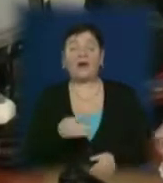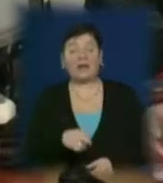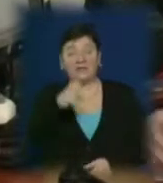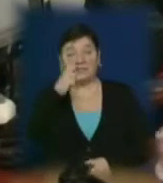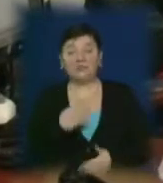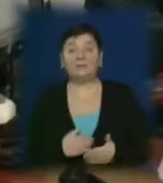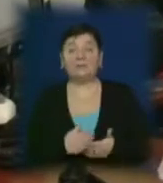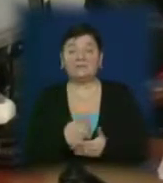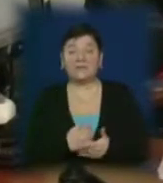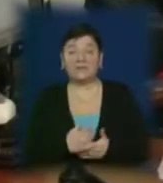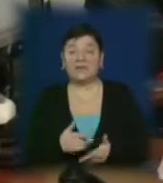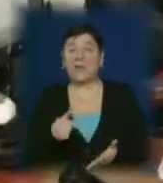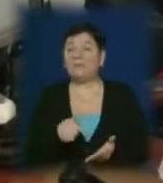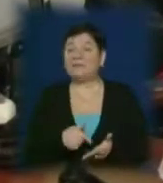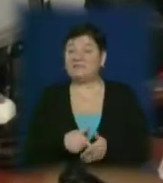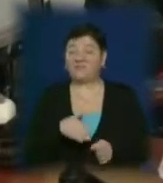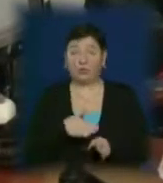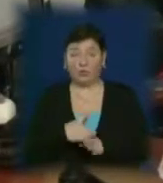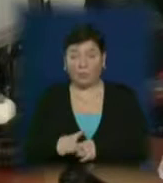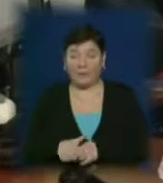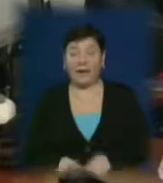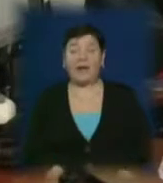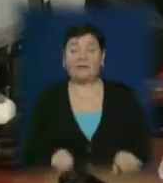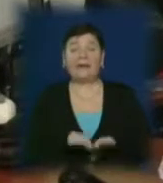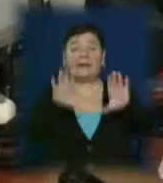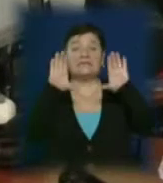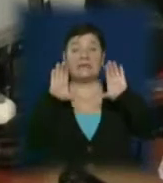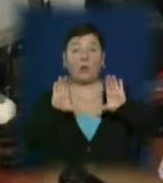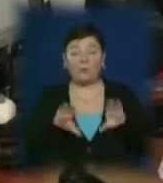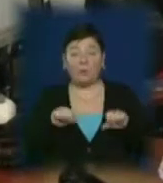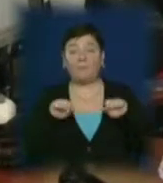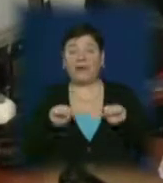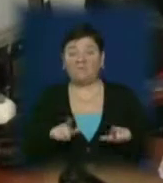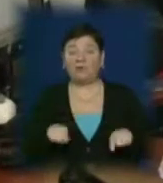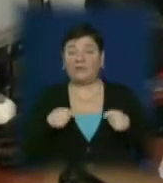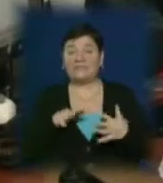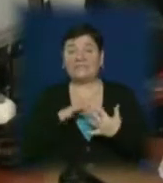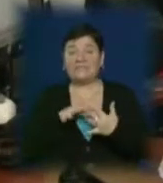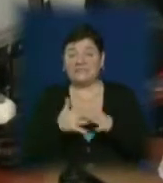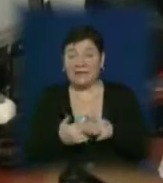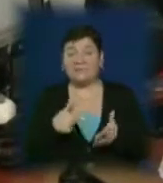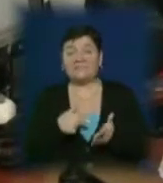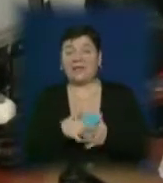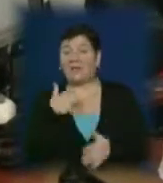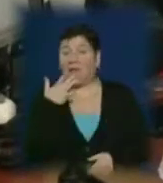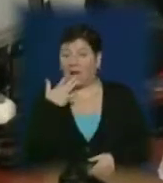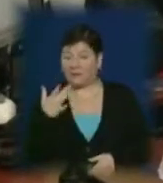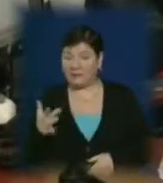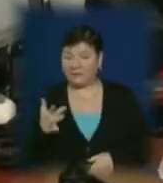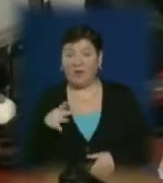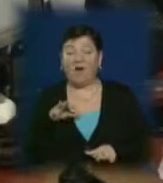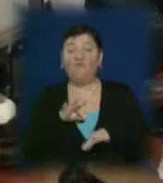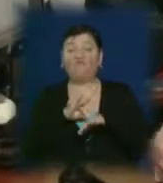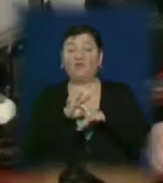і міськвиконкомах. Також законом надано право будь-якій сільській, селищній, міській раді